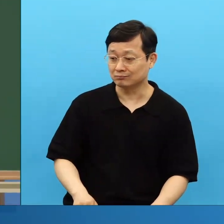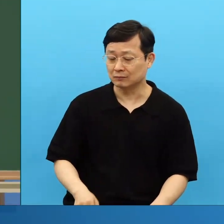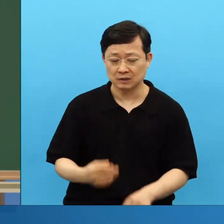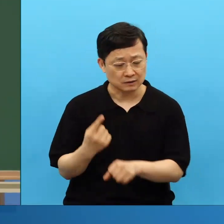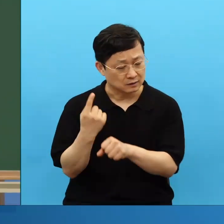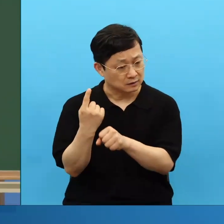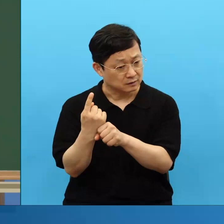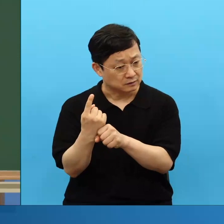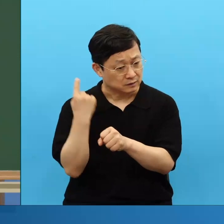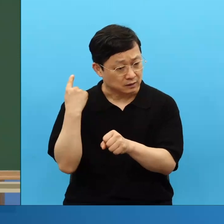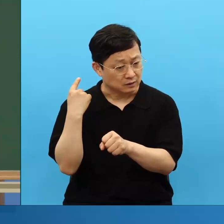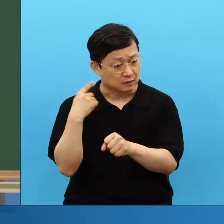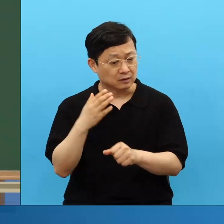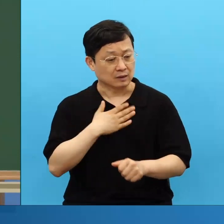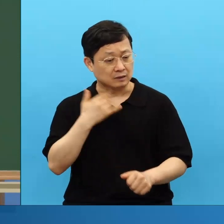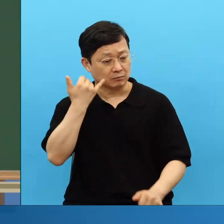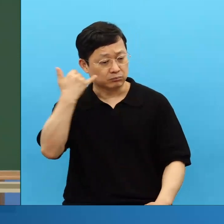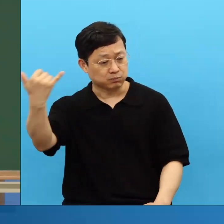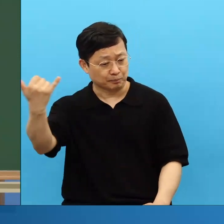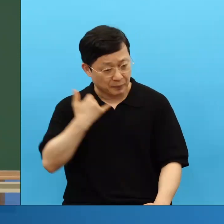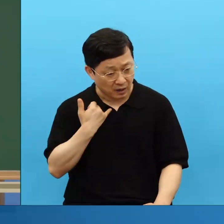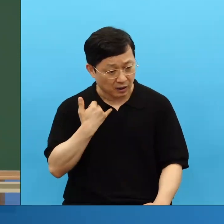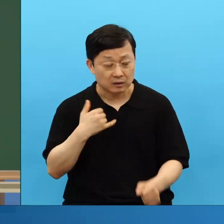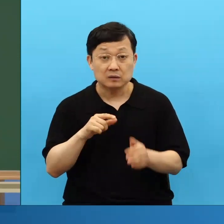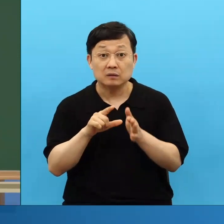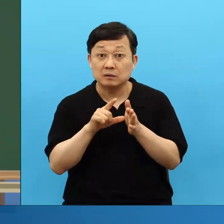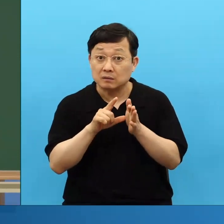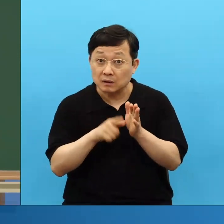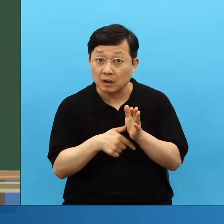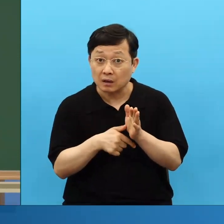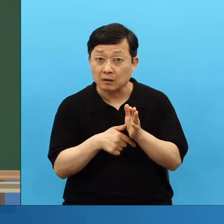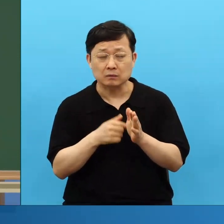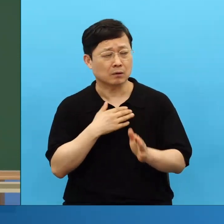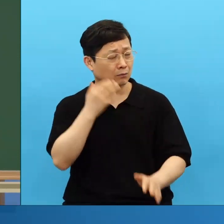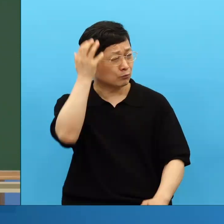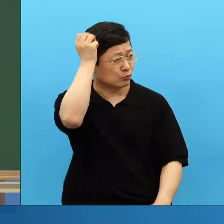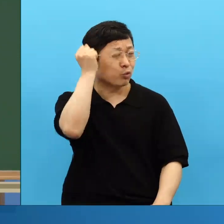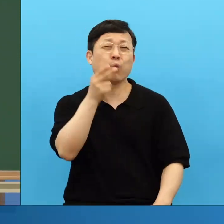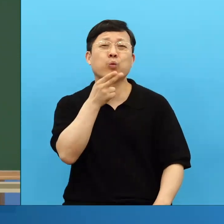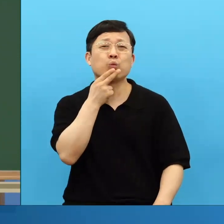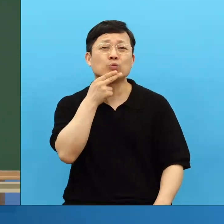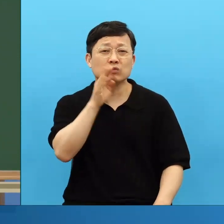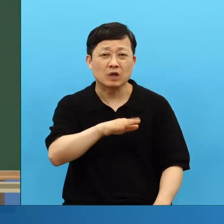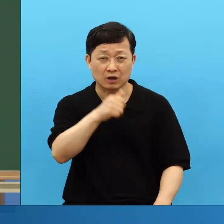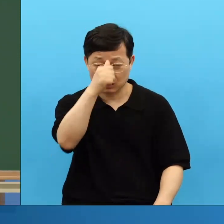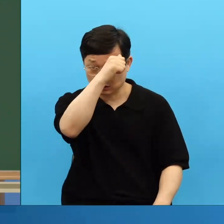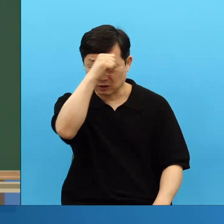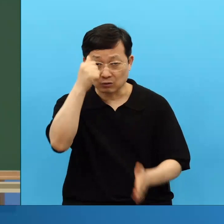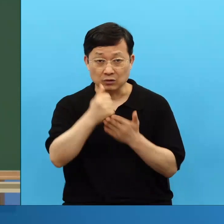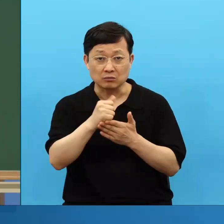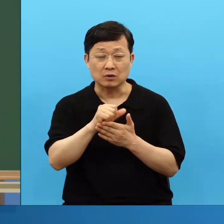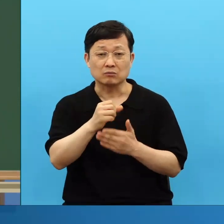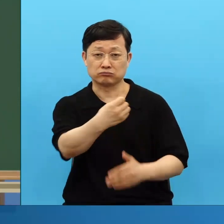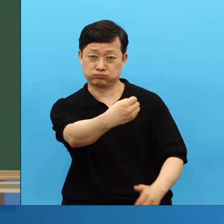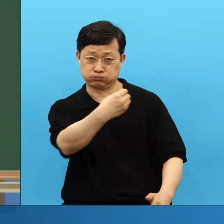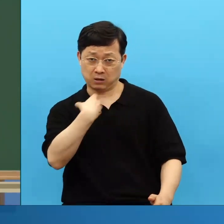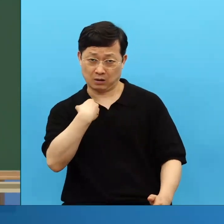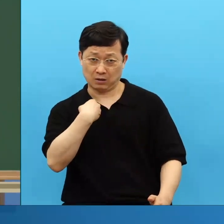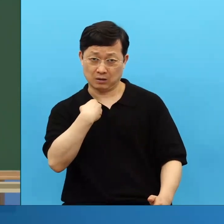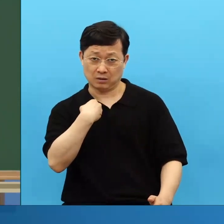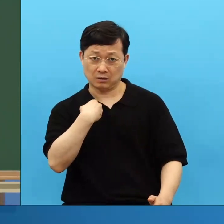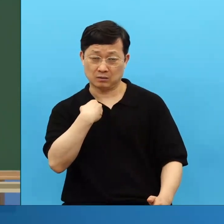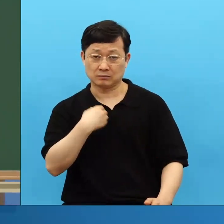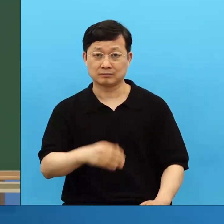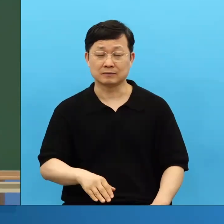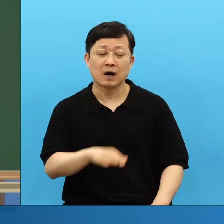작년인가 저한테 전화를 한번 했어요. 했을 때 저는 기억이 잘 안 나는데 장로님이 이런 이야기를 했다는 거예요. 장로님,